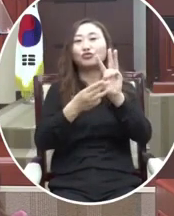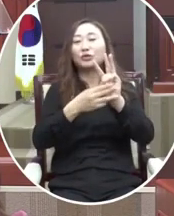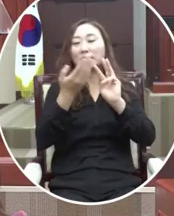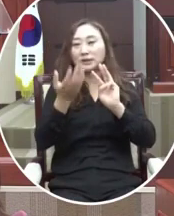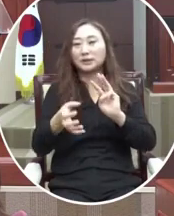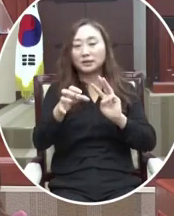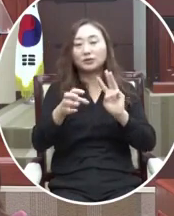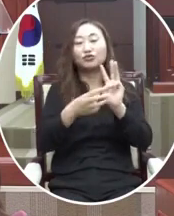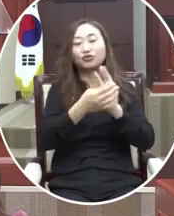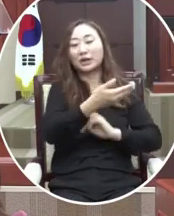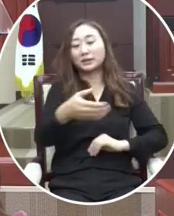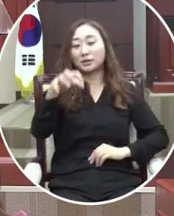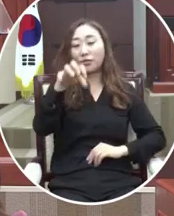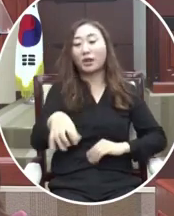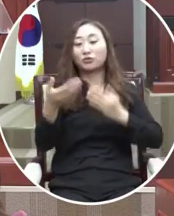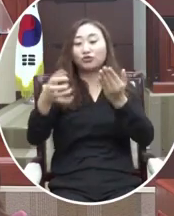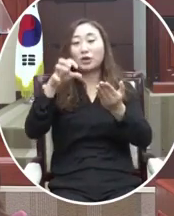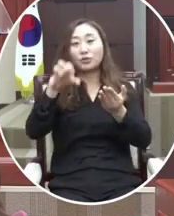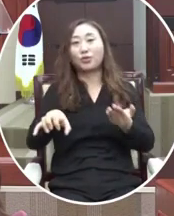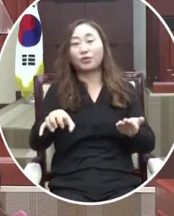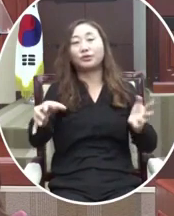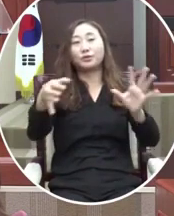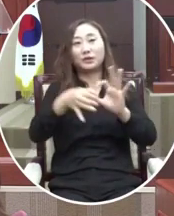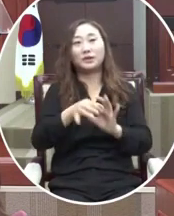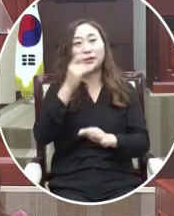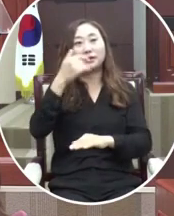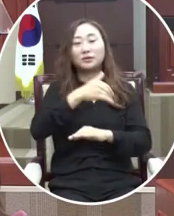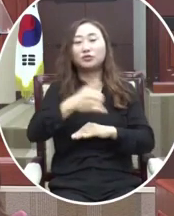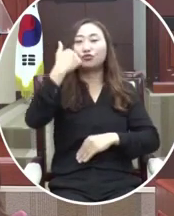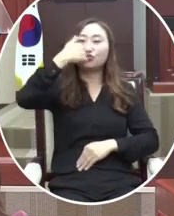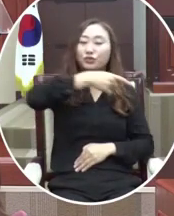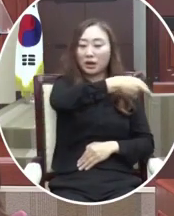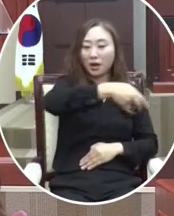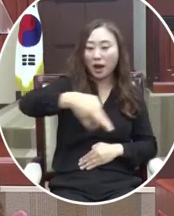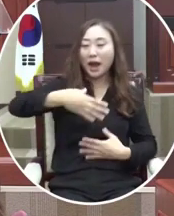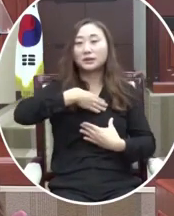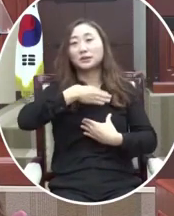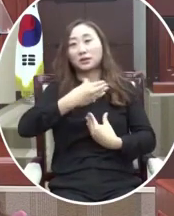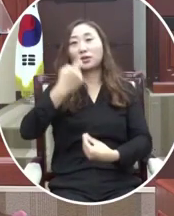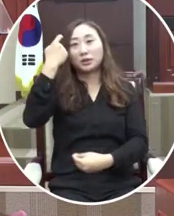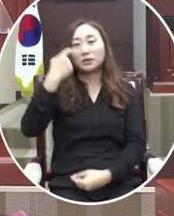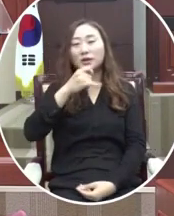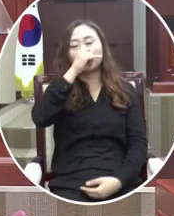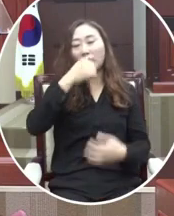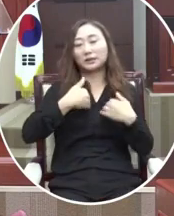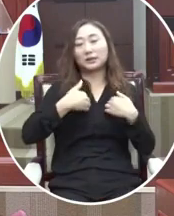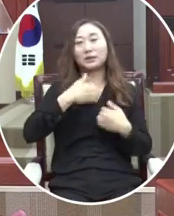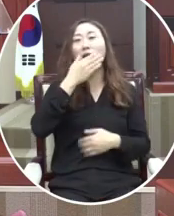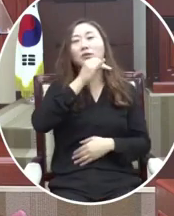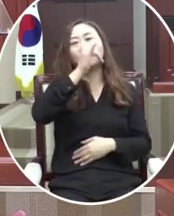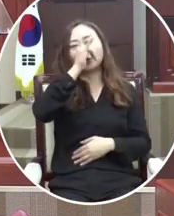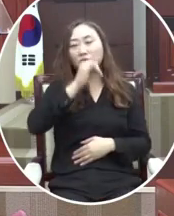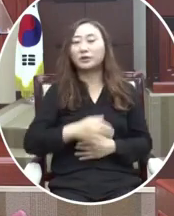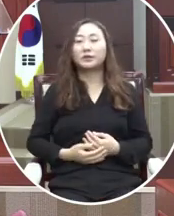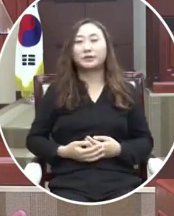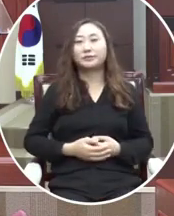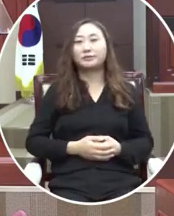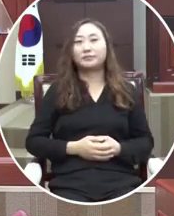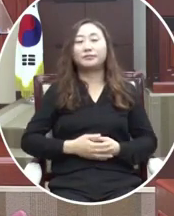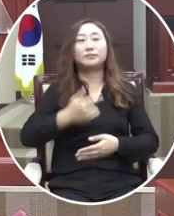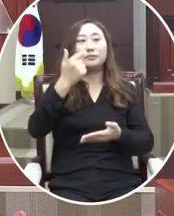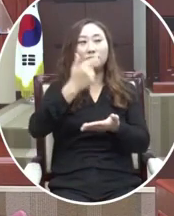만남의 광장 휴계 시설도 마련해 나가겠습니다 누구나 걷기 좋은 길은 안전함을 느끼며 즐길 수 있을 때 완성될